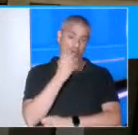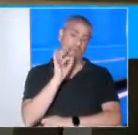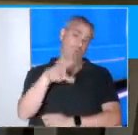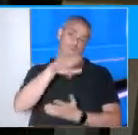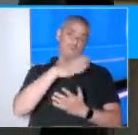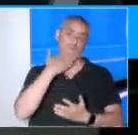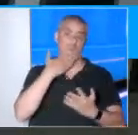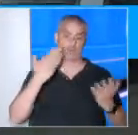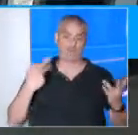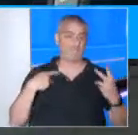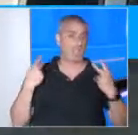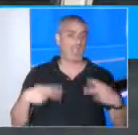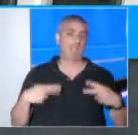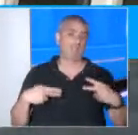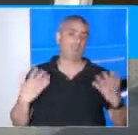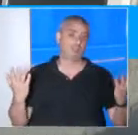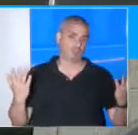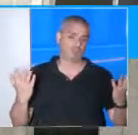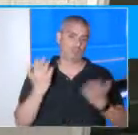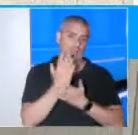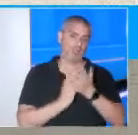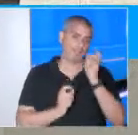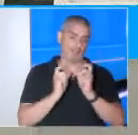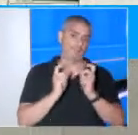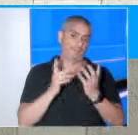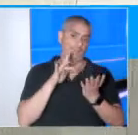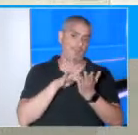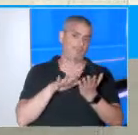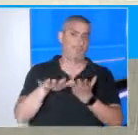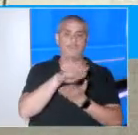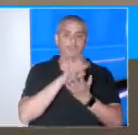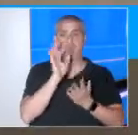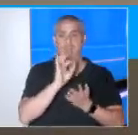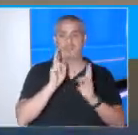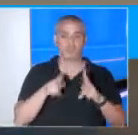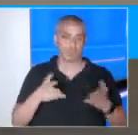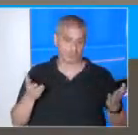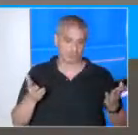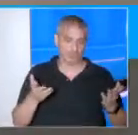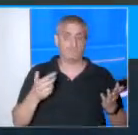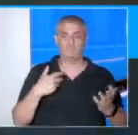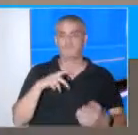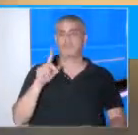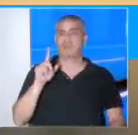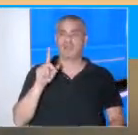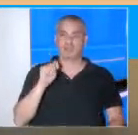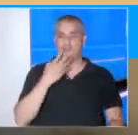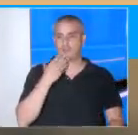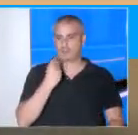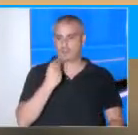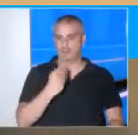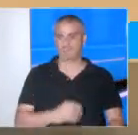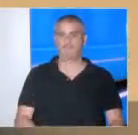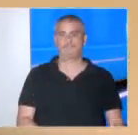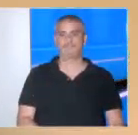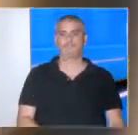שם, והחשש לגבי חלק מהאנשים שנמצאים באזור עדיין קיים. לירן תמרי, תודה רבה לך על ההתכונן. תודה רבה.